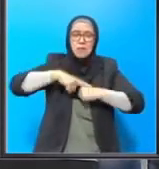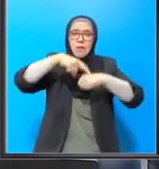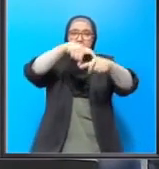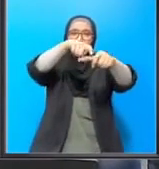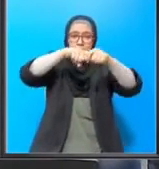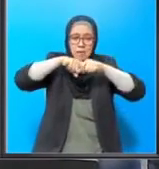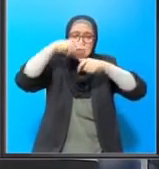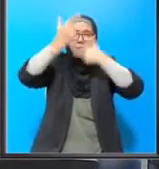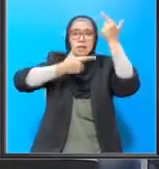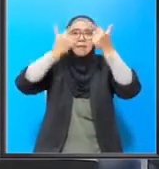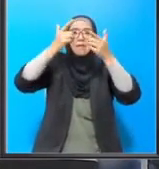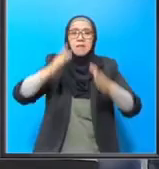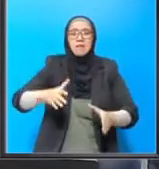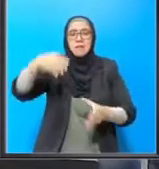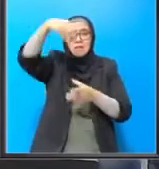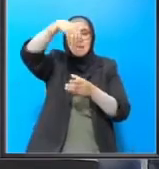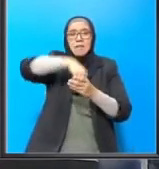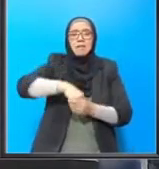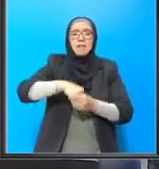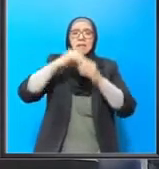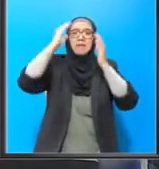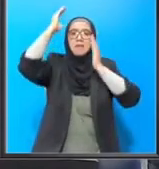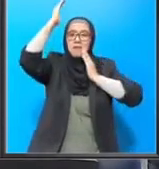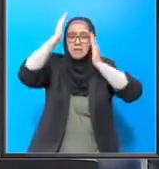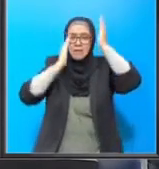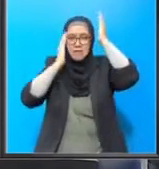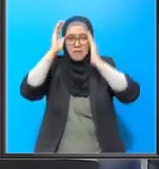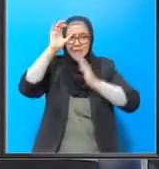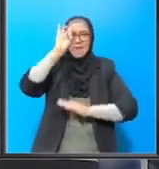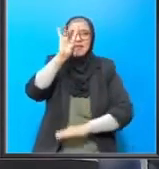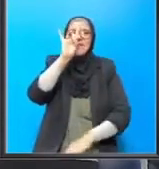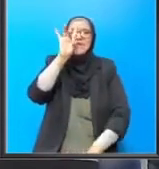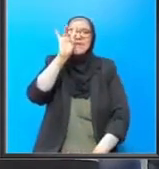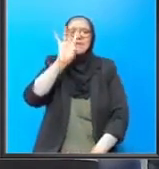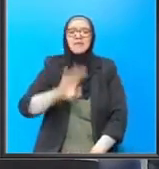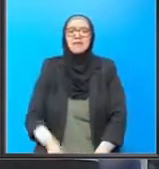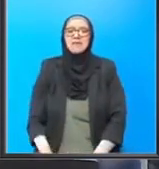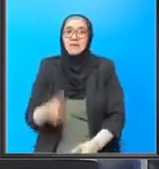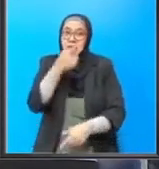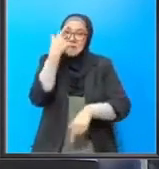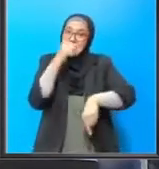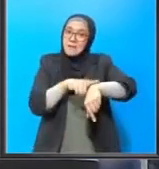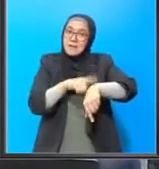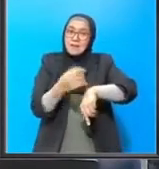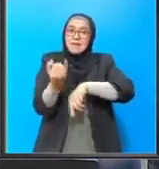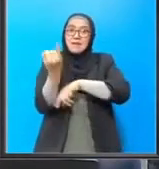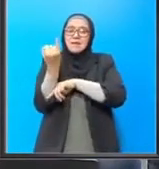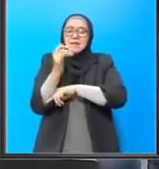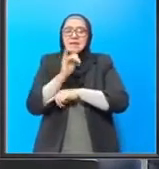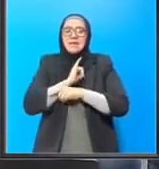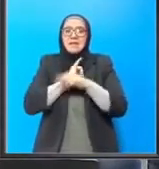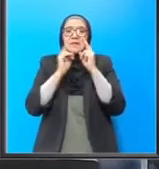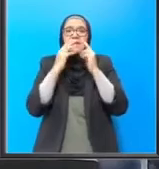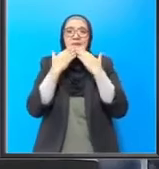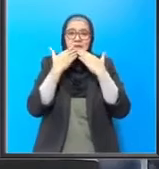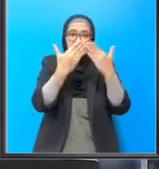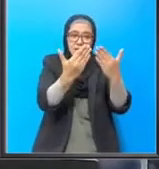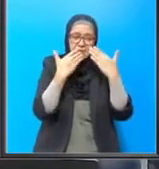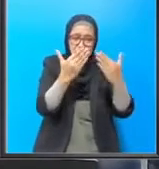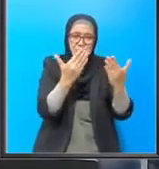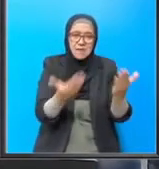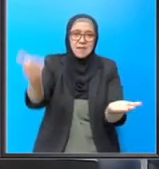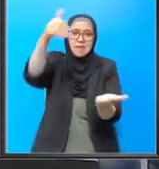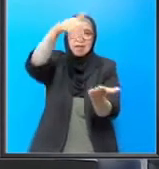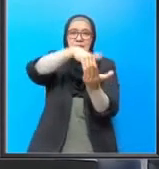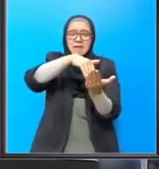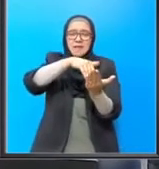di dalam negara kita nah Insya Allah jadi oleh karena masa tak mengizinkan saya ucapkan terima kasih